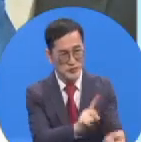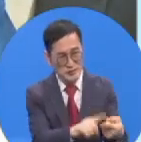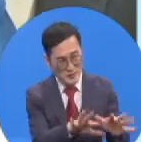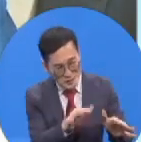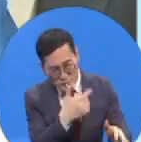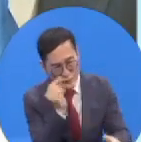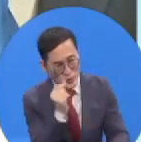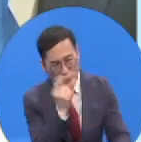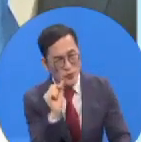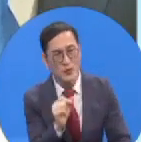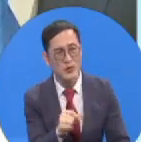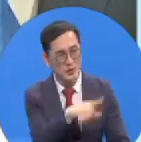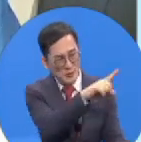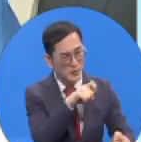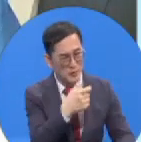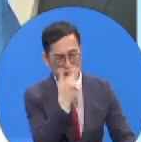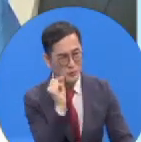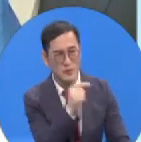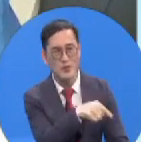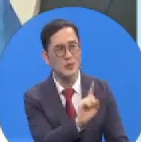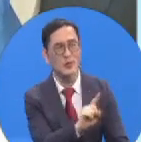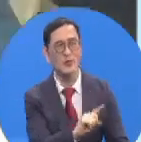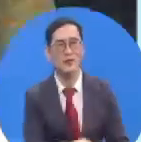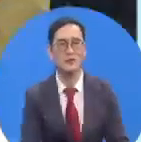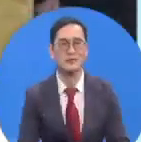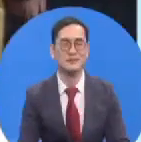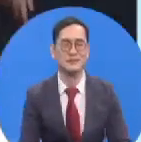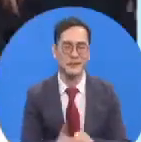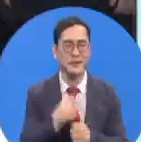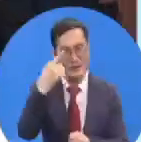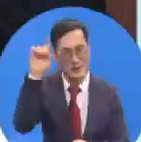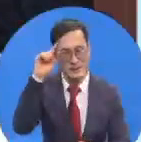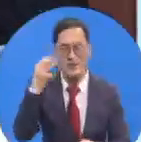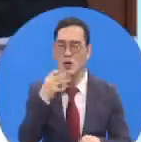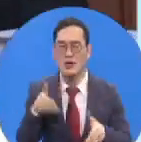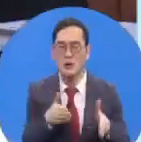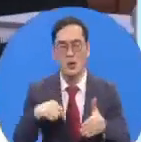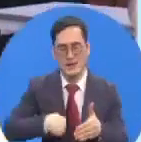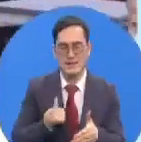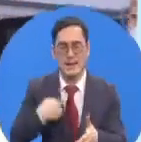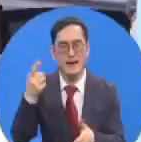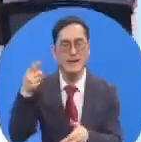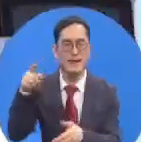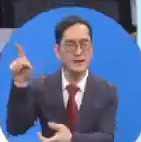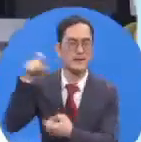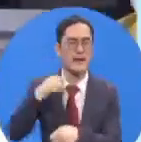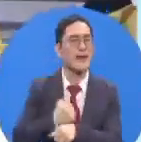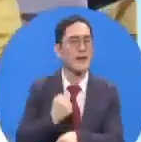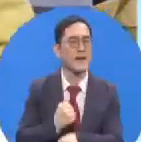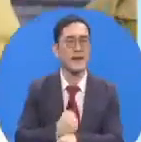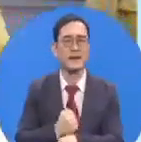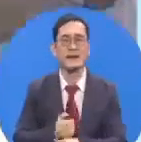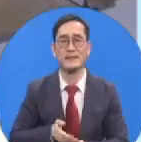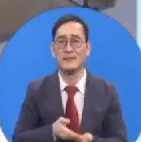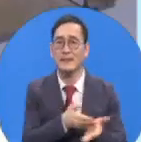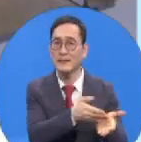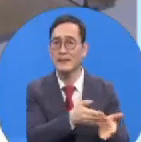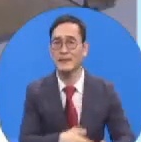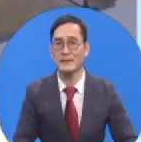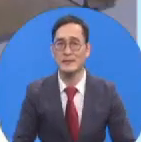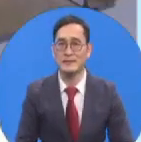나오니까 러시아의 스푸트니크 그 백신을 이제 도입하자라는 이제 제안을 그 하는